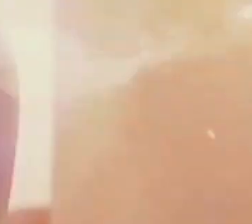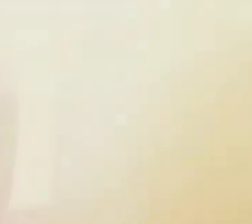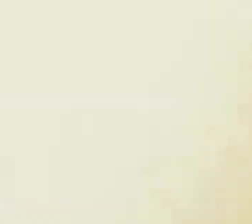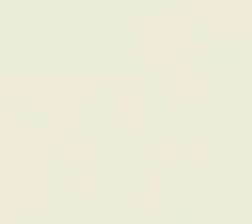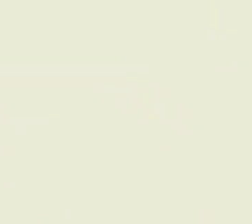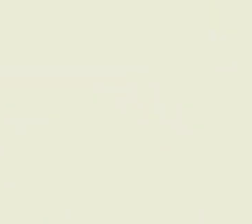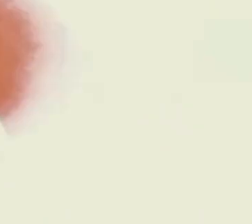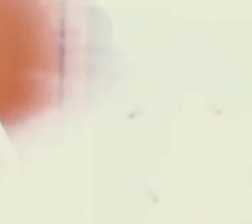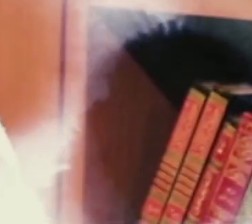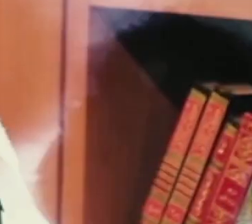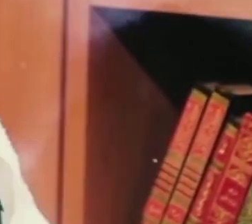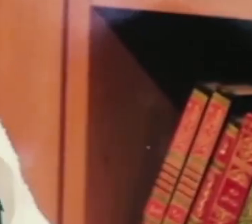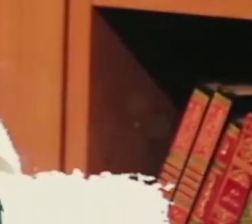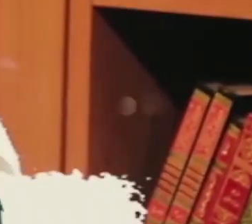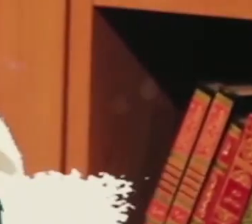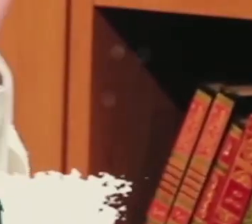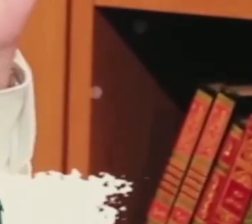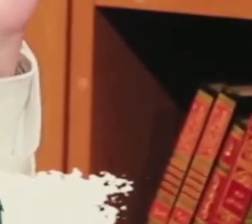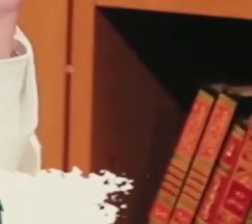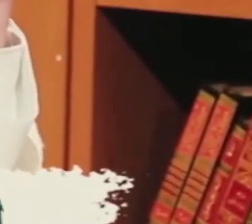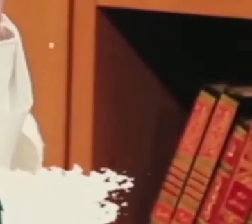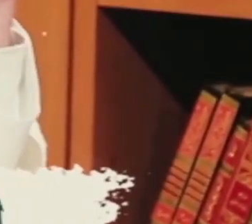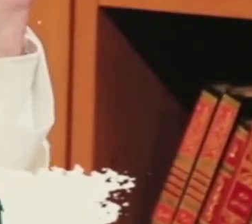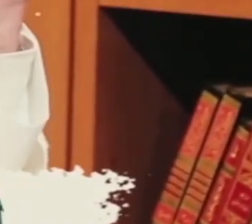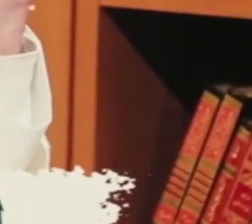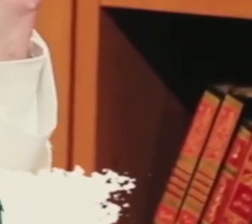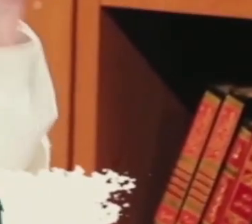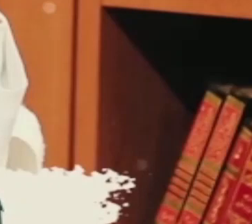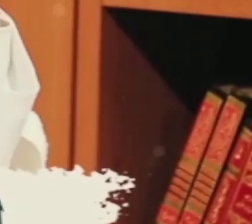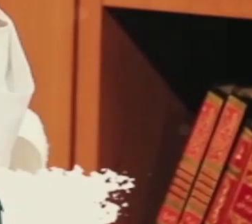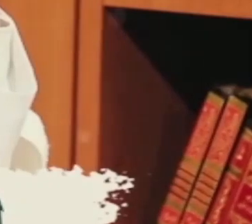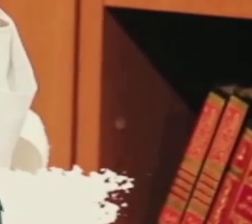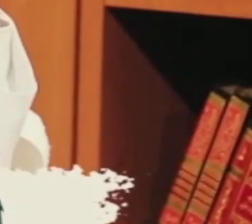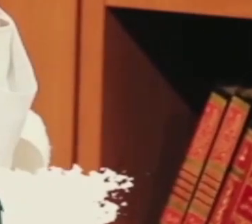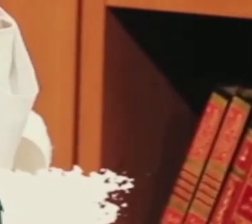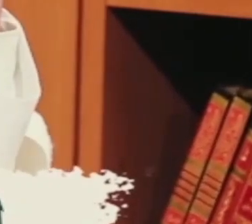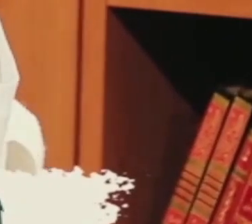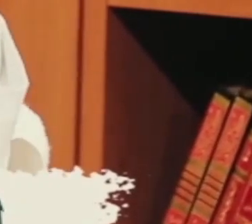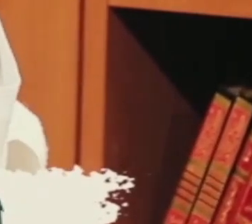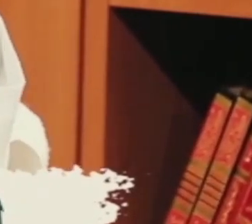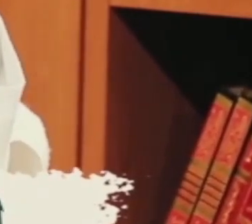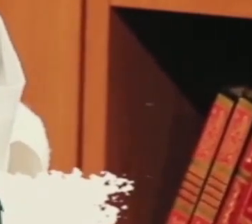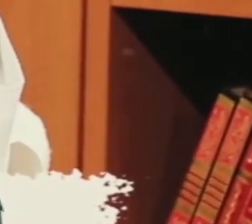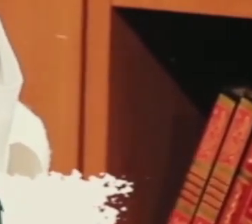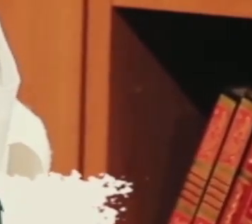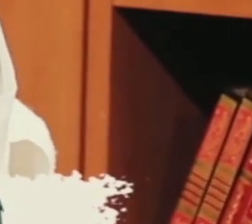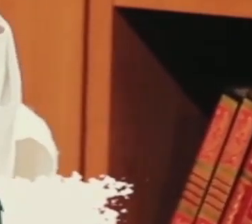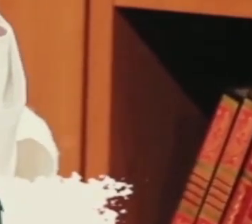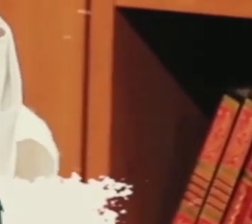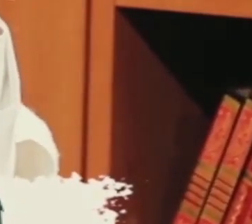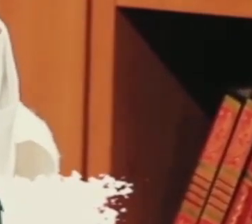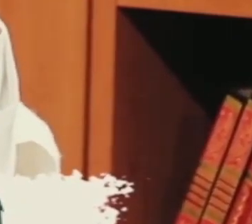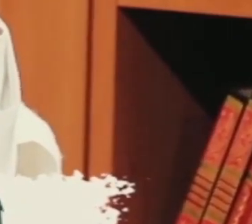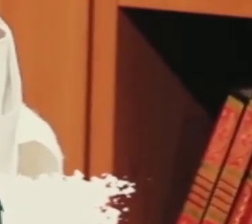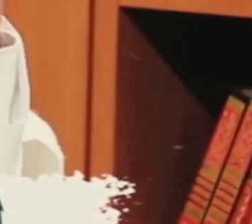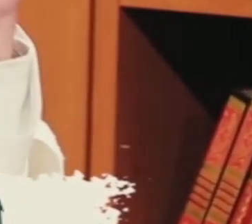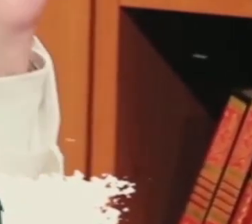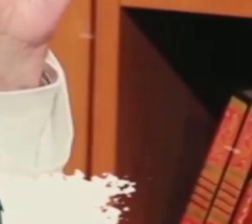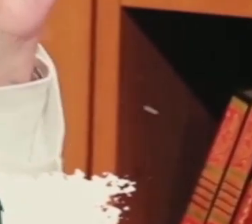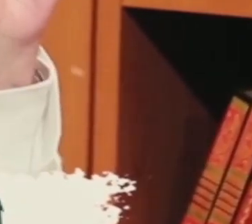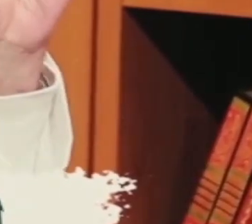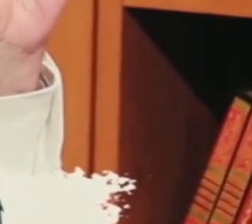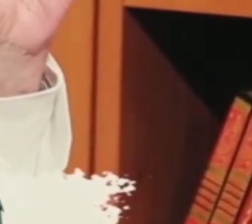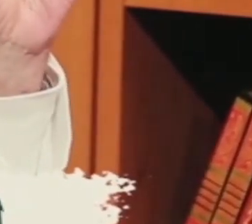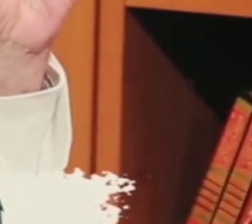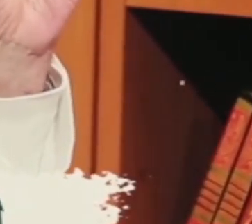او ننهل من فكر العلماء في جلستنا بين يديهم